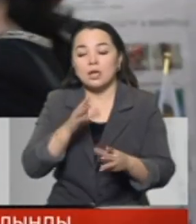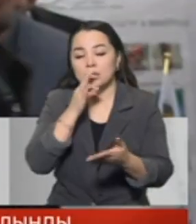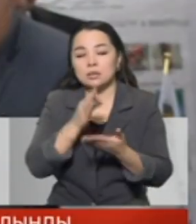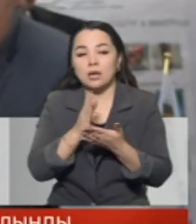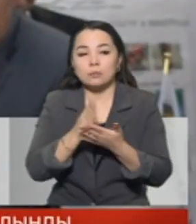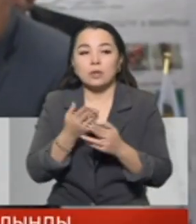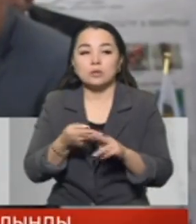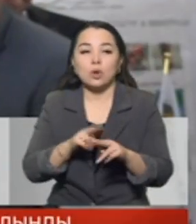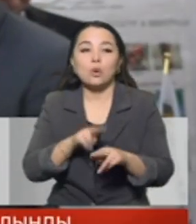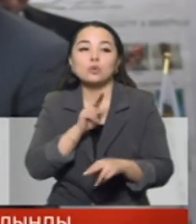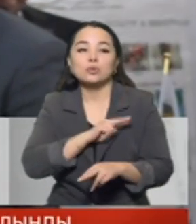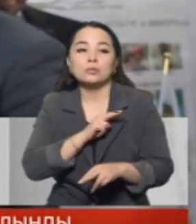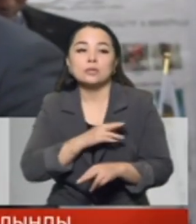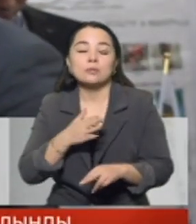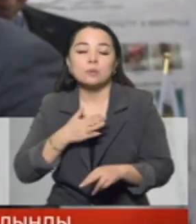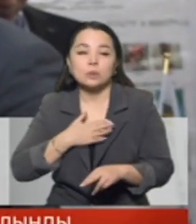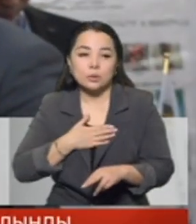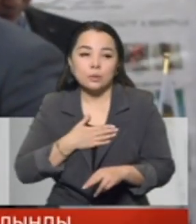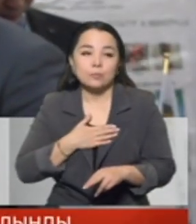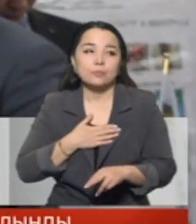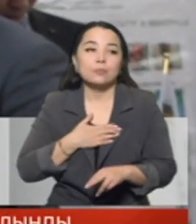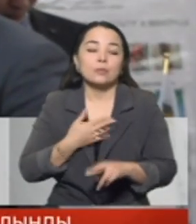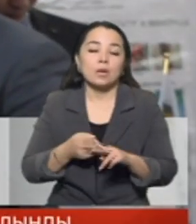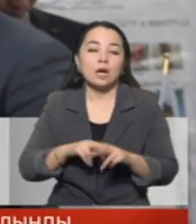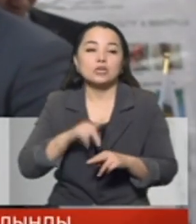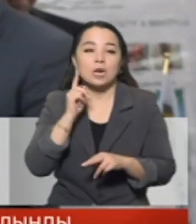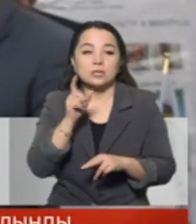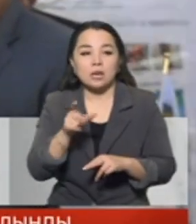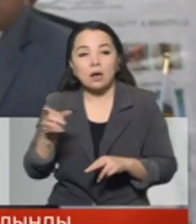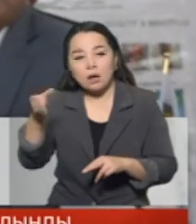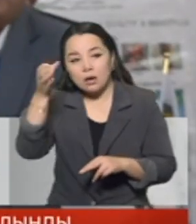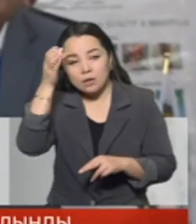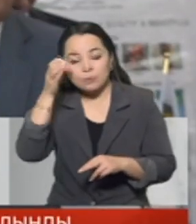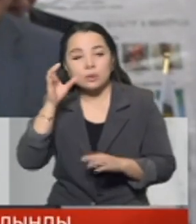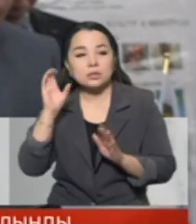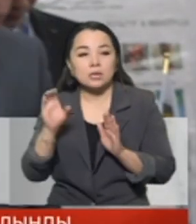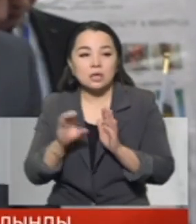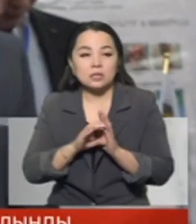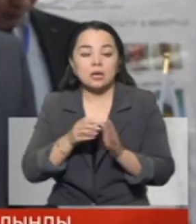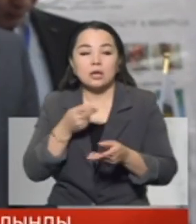Біздің жұмысымыз осы. Біз жас ғалымдардың дауысын естуіміз керек. Осы маңызды.